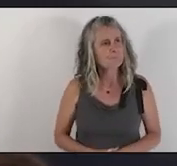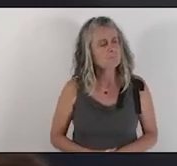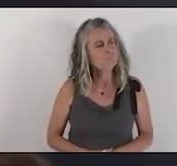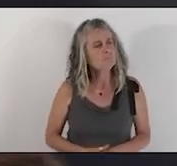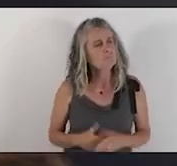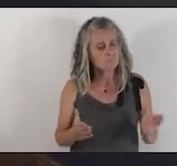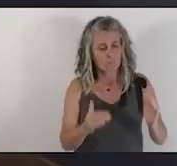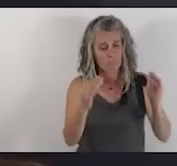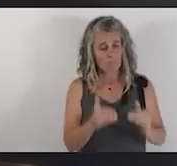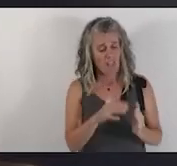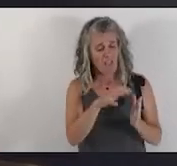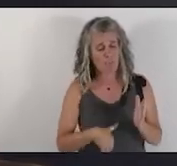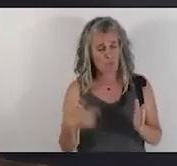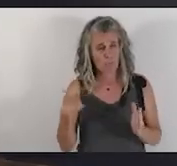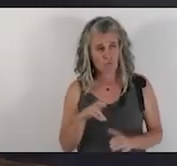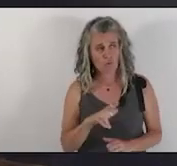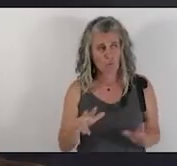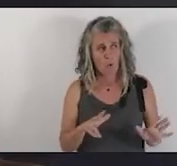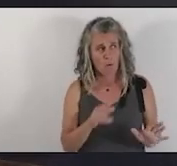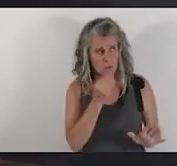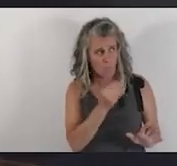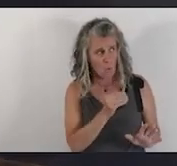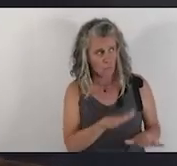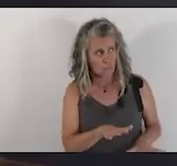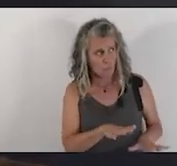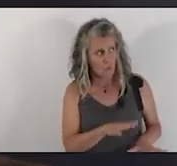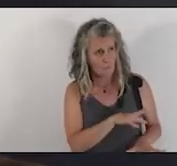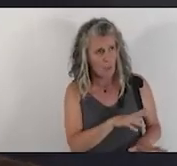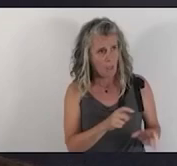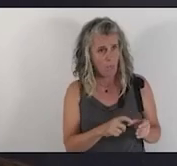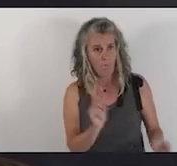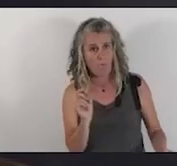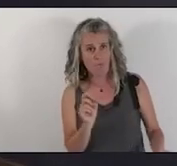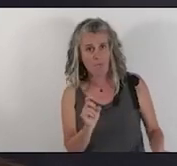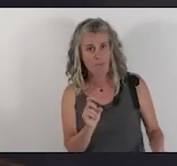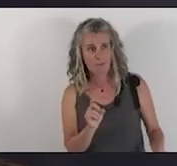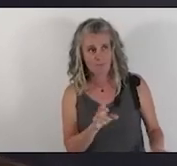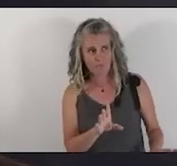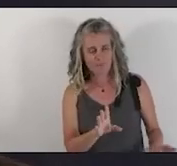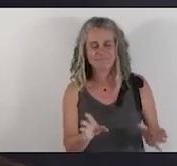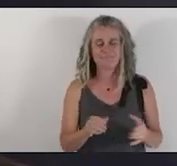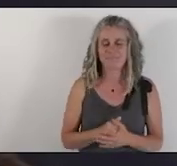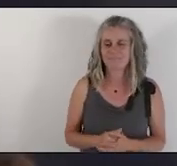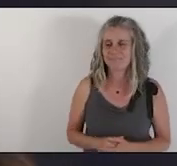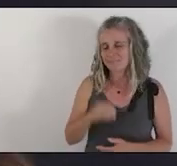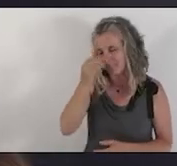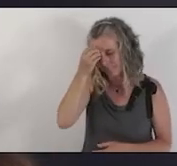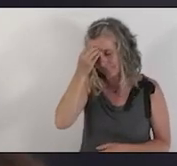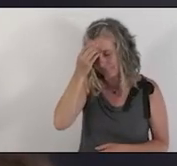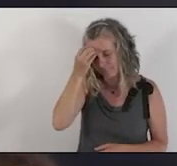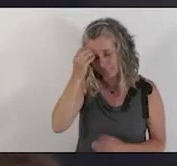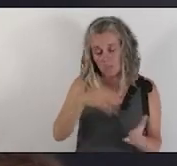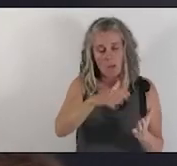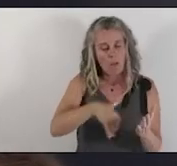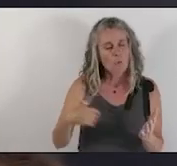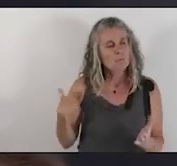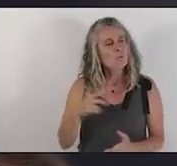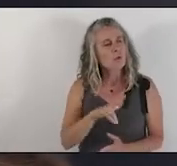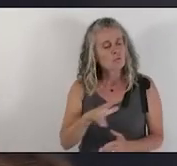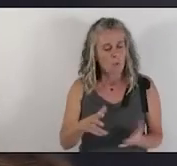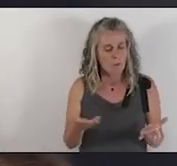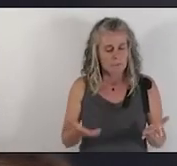J'y vais doucement parce qu'après tout le monde ne suit pas, je crois. Là, il s'agit donc d'une subvention à